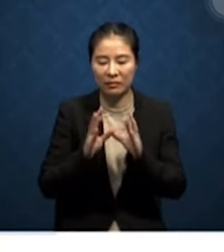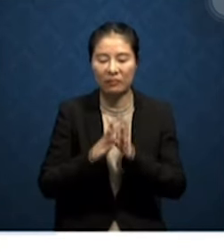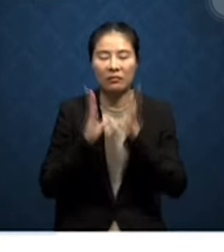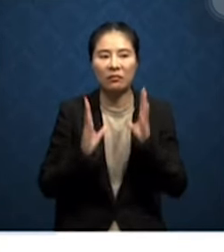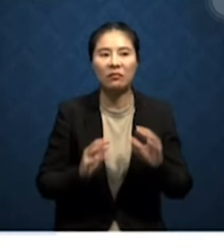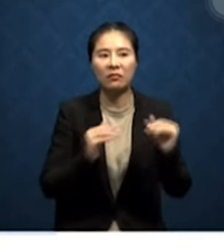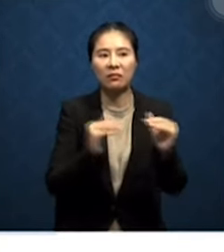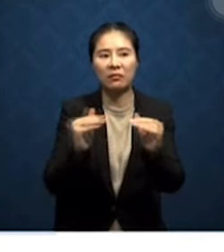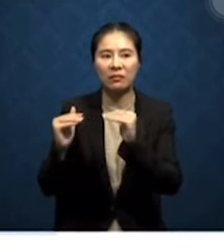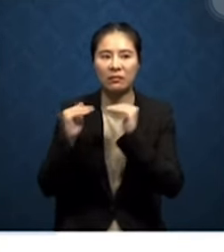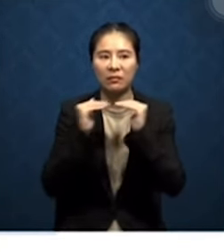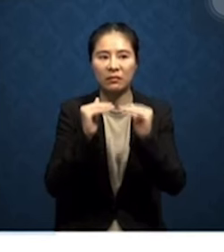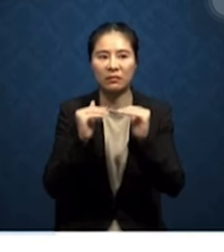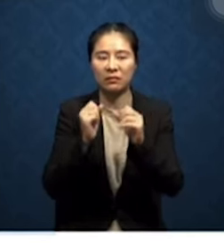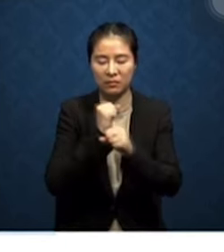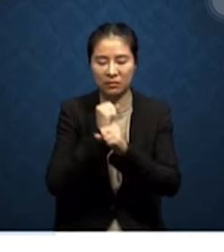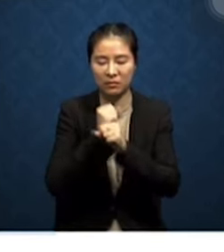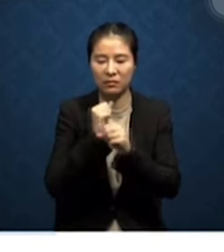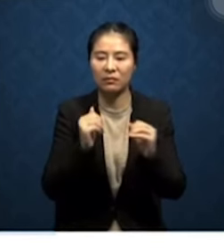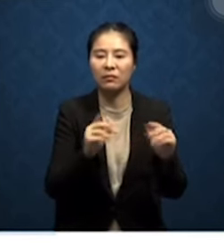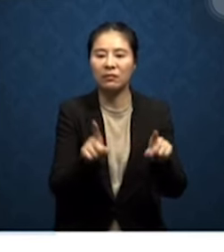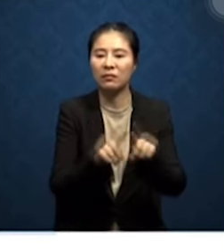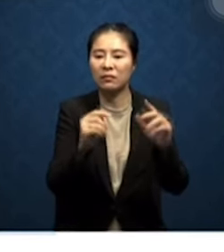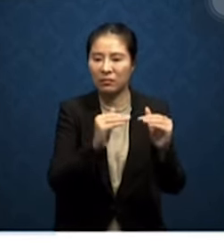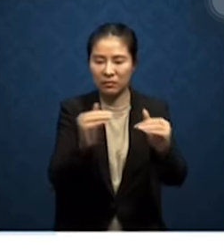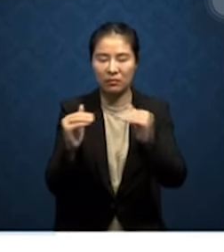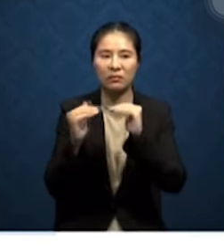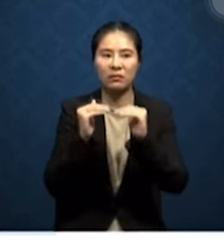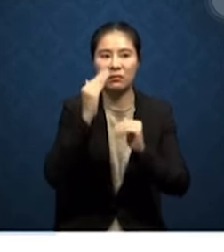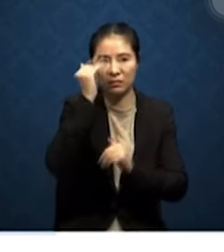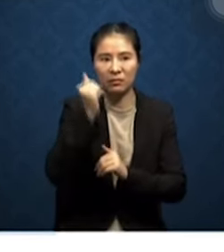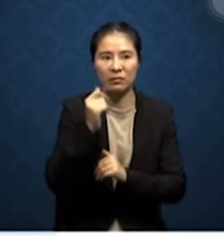ทำไมไม่ทำให้เท่ากันทำไมจะต้องคัดเกรด